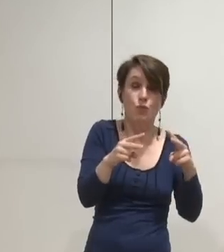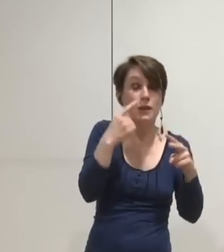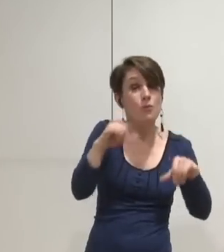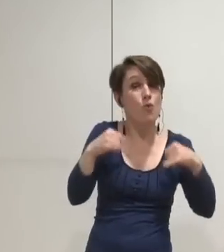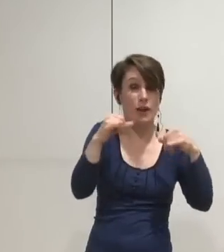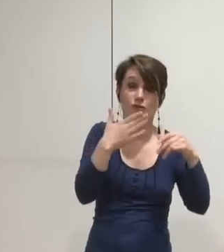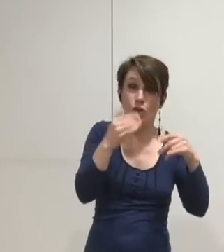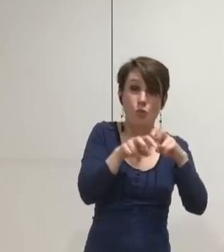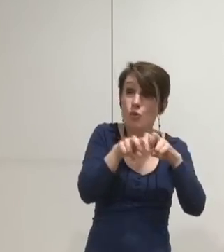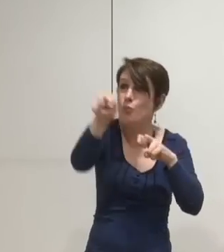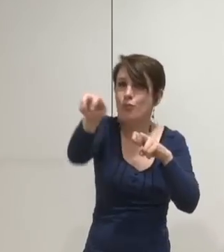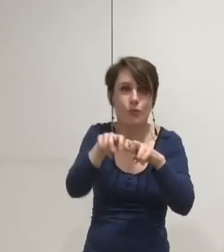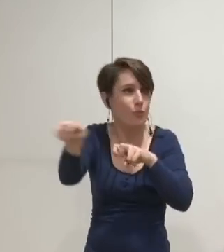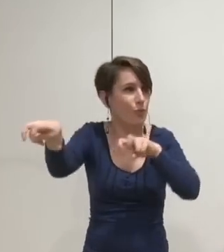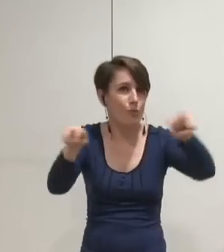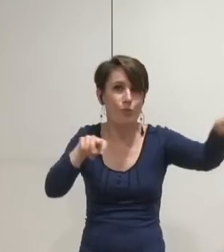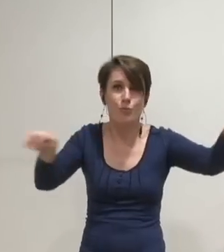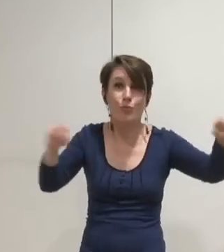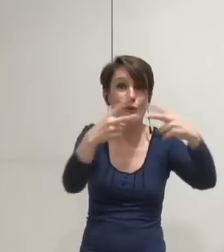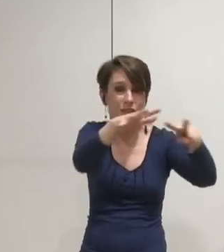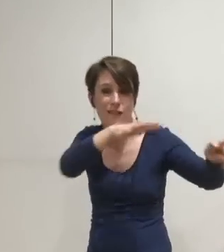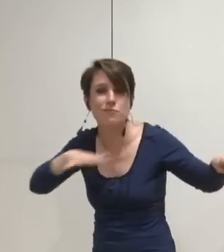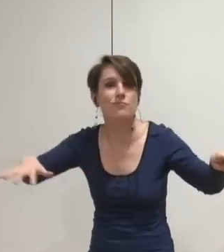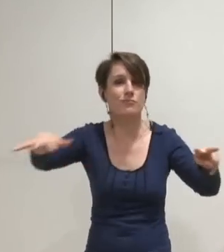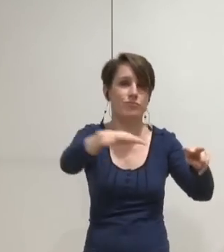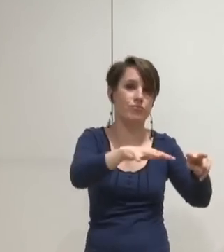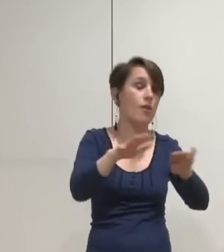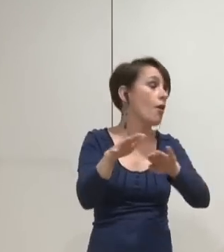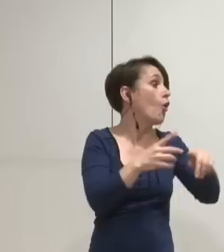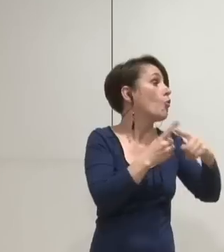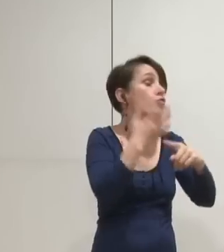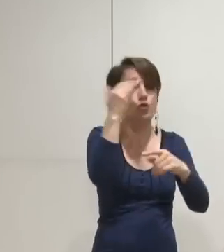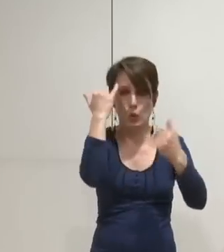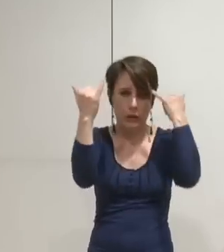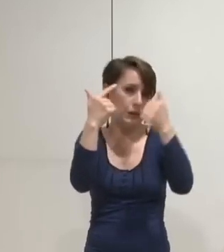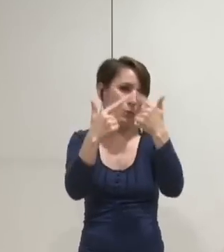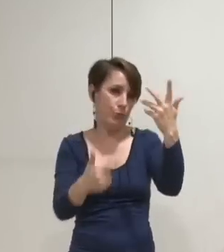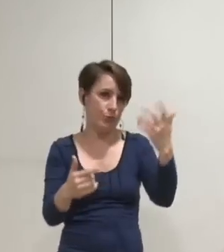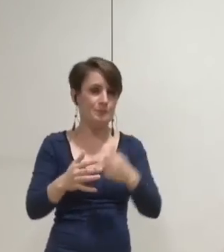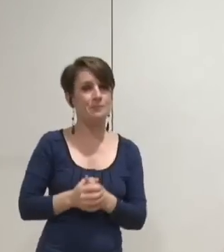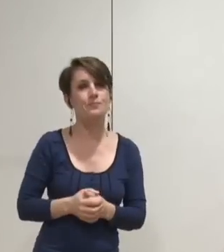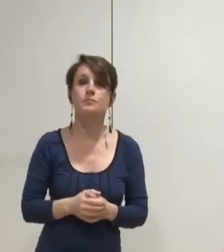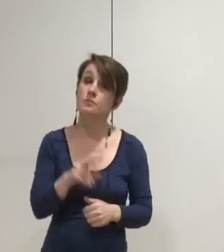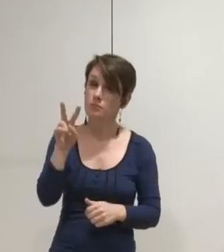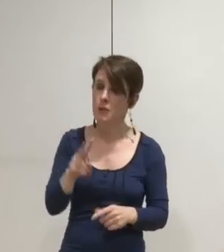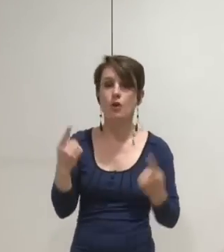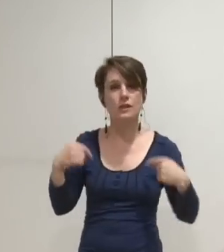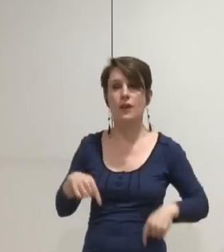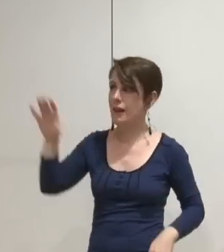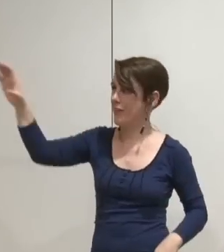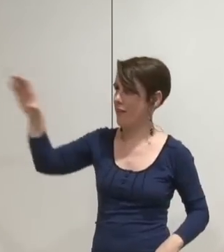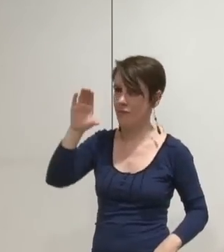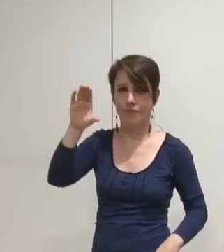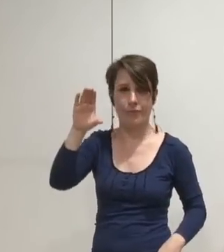répartis sur l'ensemble de la ville et d'autres pistes reste à exploiter malgré le désengagement de l'État le contrat de